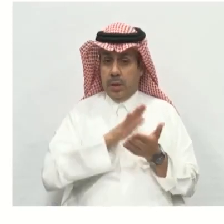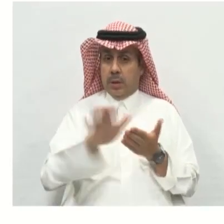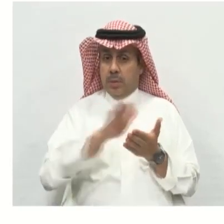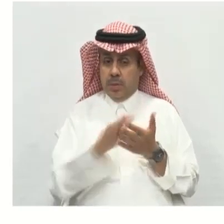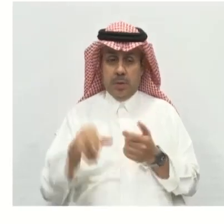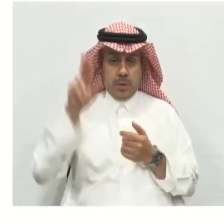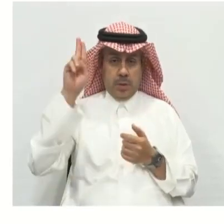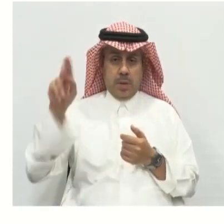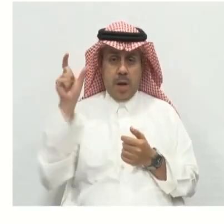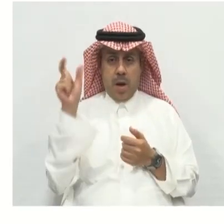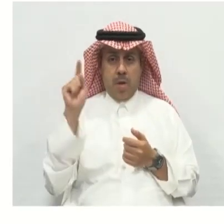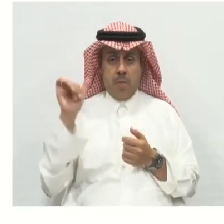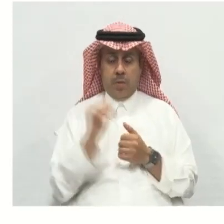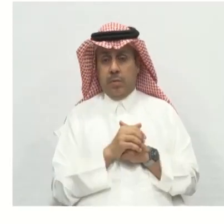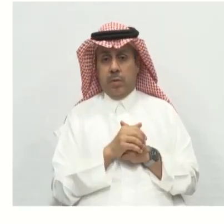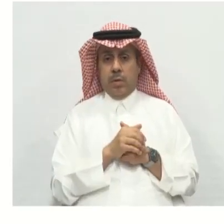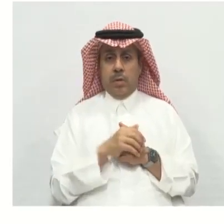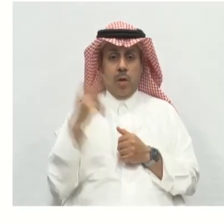التنبؤ قيمه التنبؤ